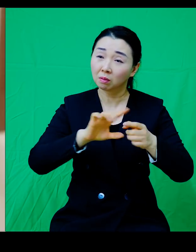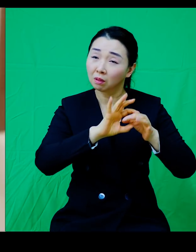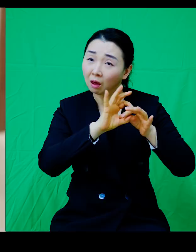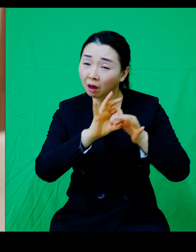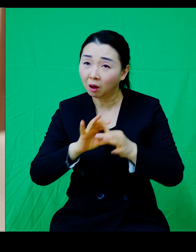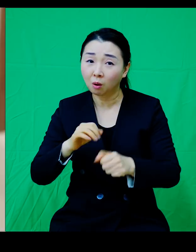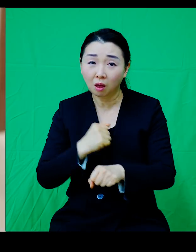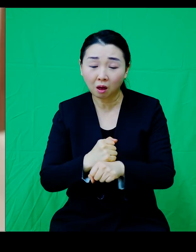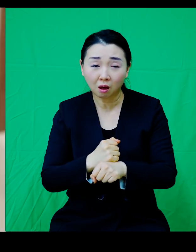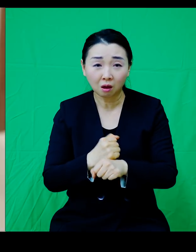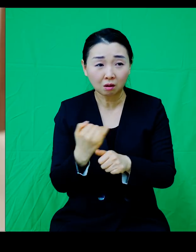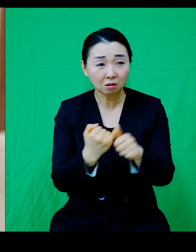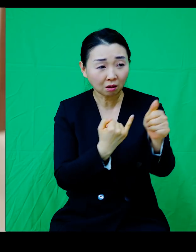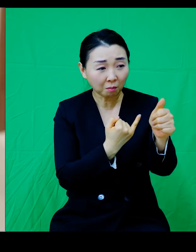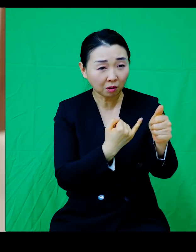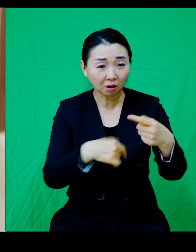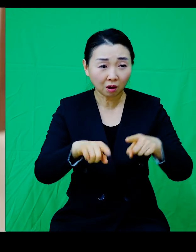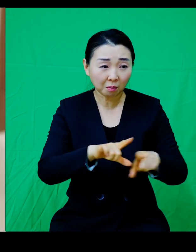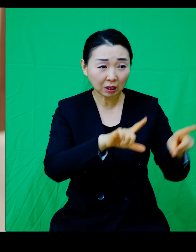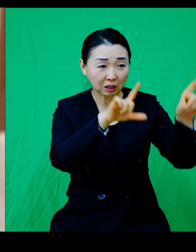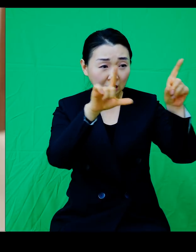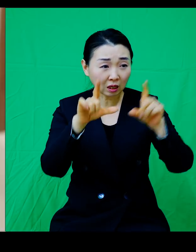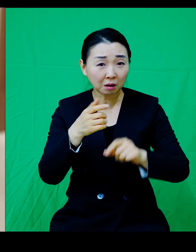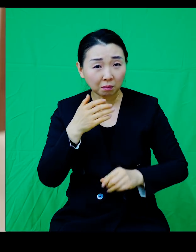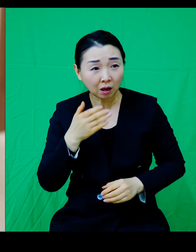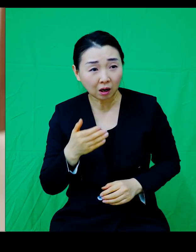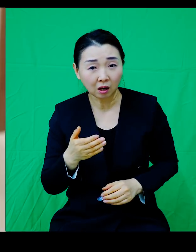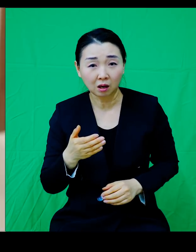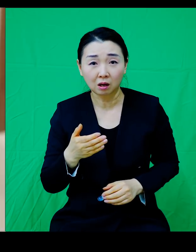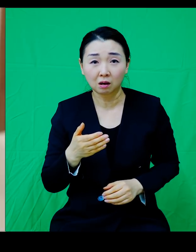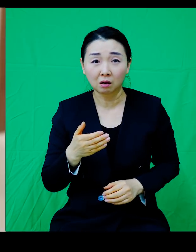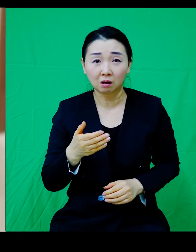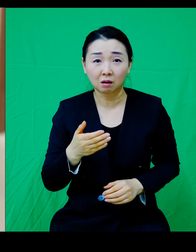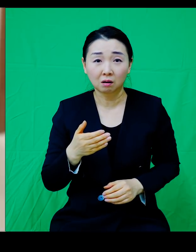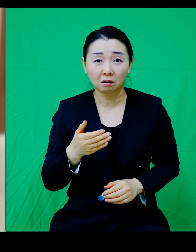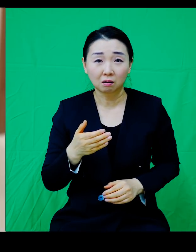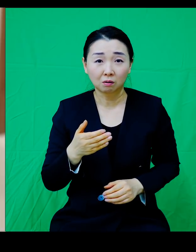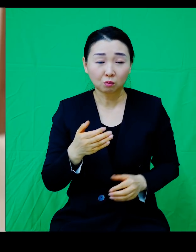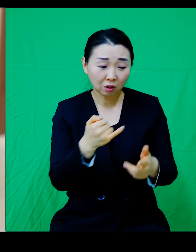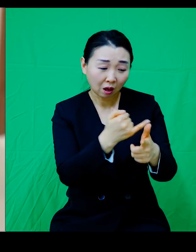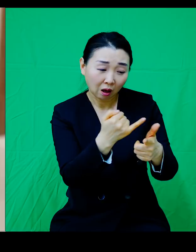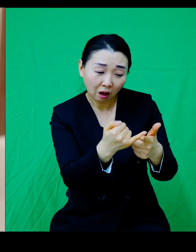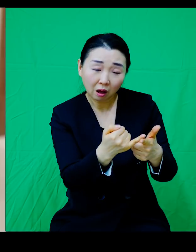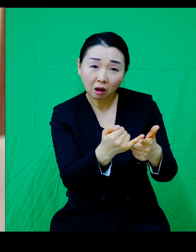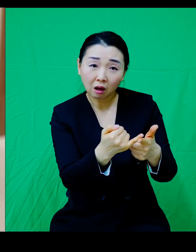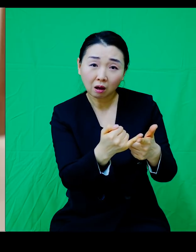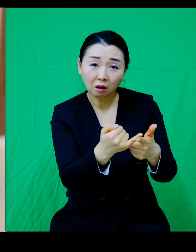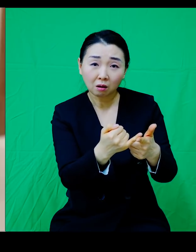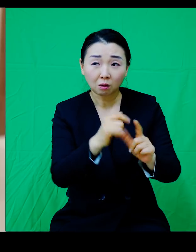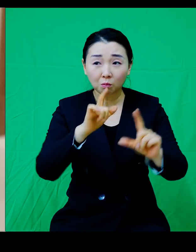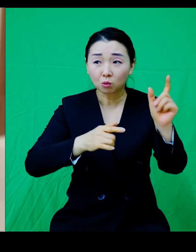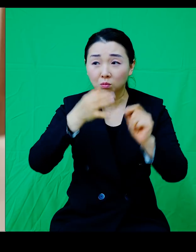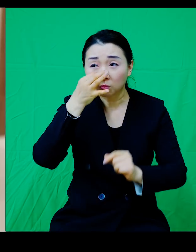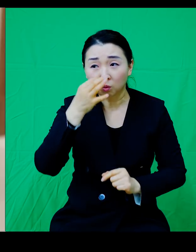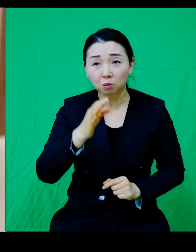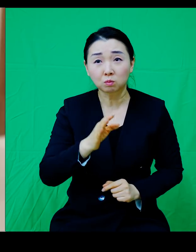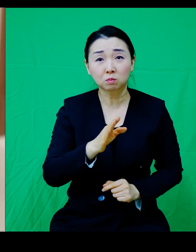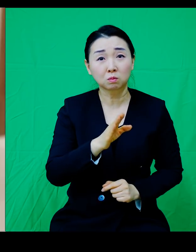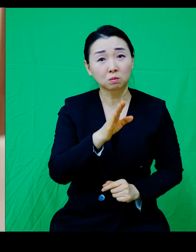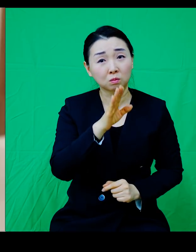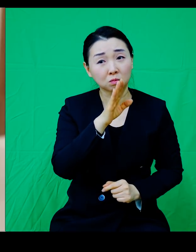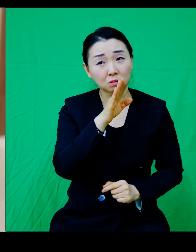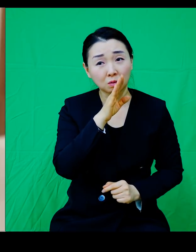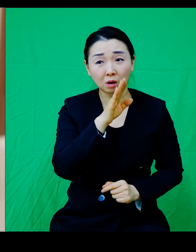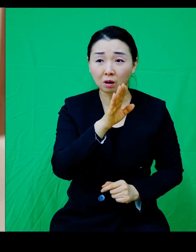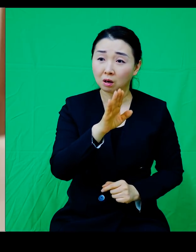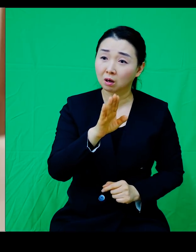살아야 되나? 이 사람이랑 계속 살아야 되나? 진유한테 이런 모습을 계속 보이는 게 좋은 건가? 하는 생각을